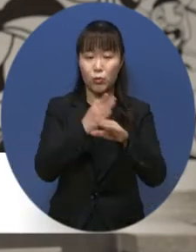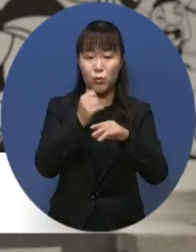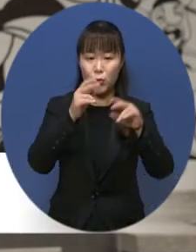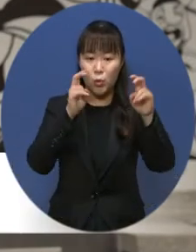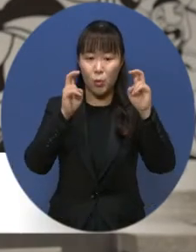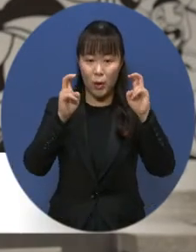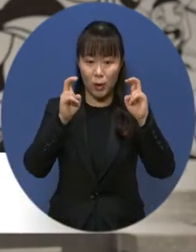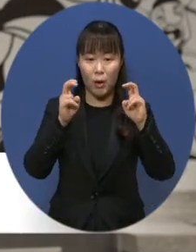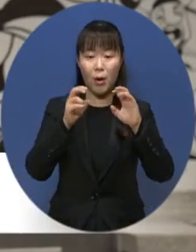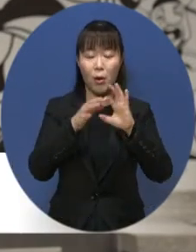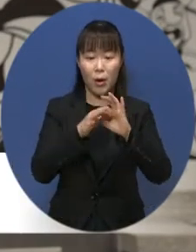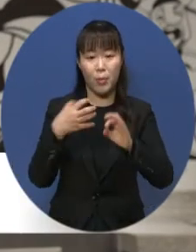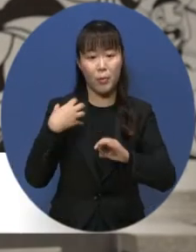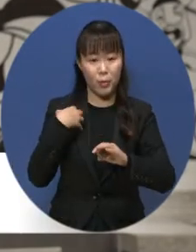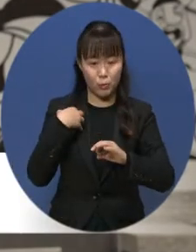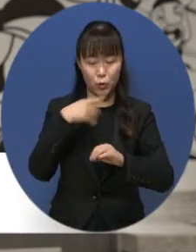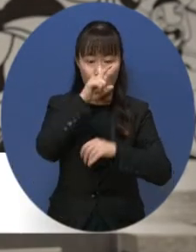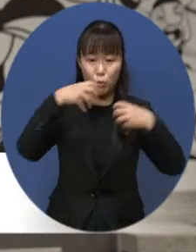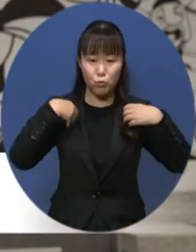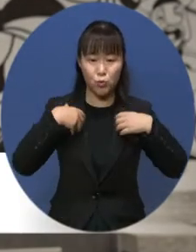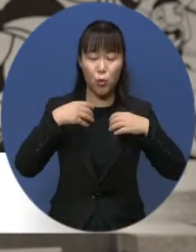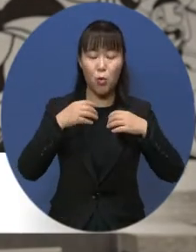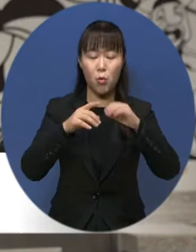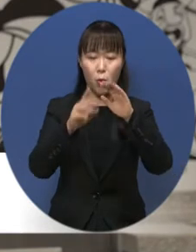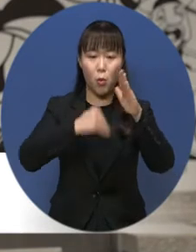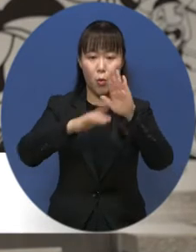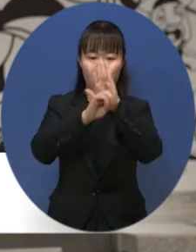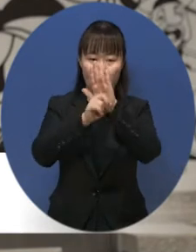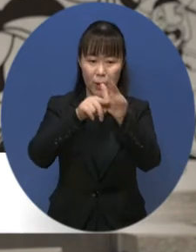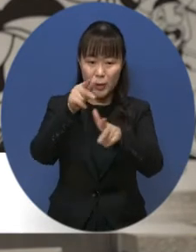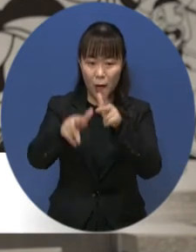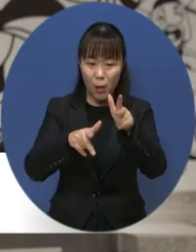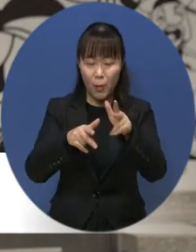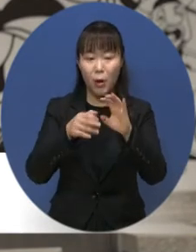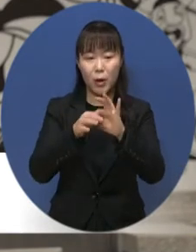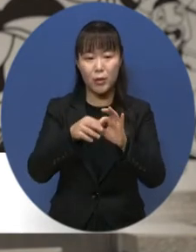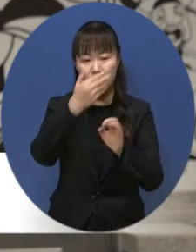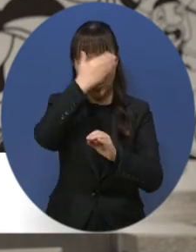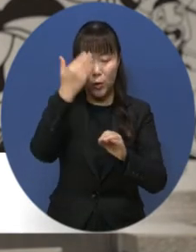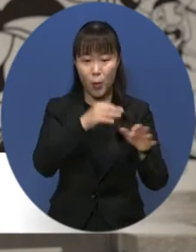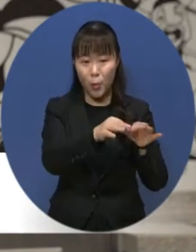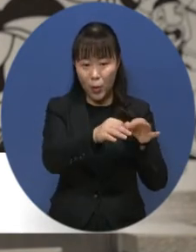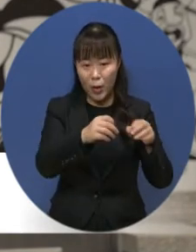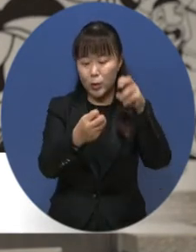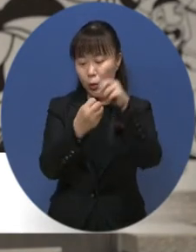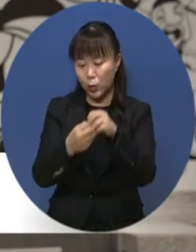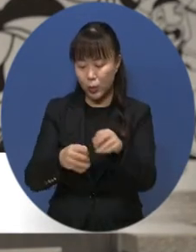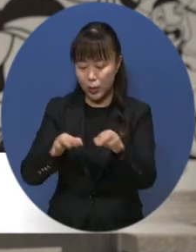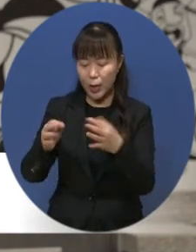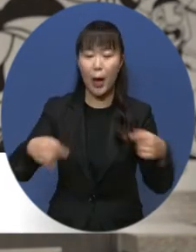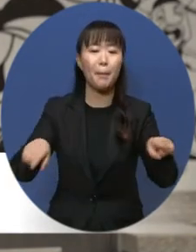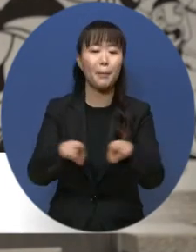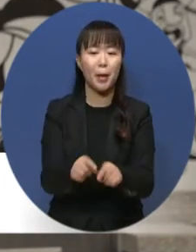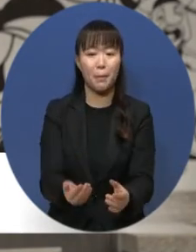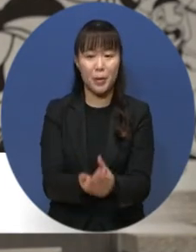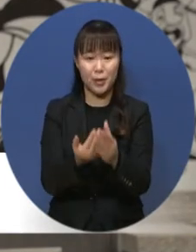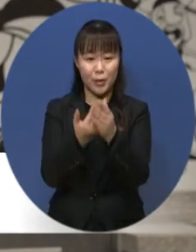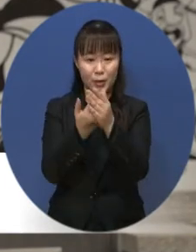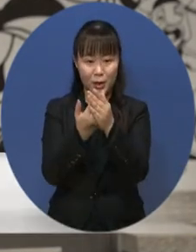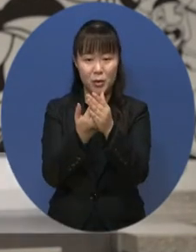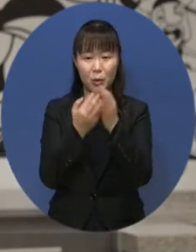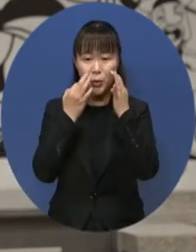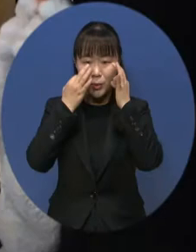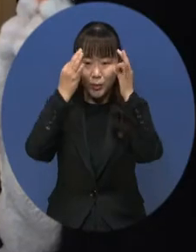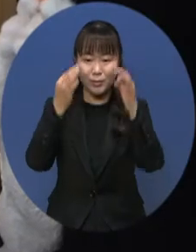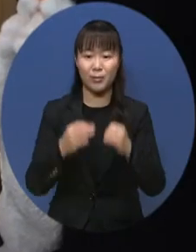중소벤처기업부 공모사업인 청년몰 활성화 지원 사업을 통해 청년몰과 전통시장이 상호 발전할 수 있도록 최선을